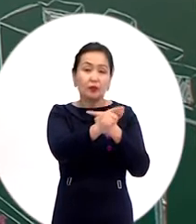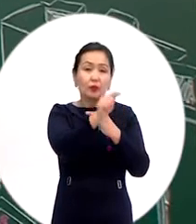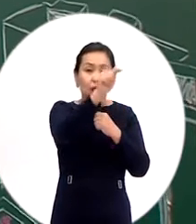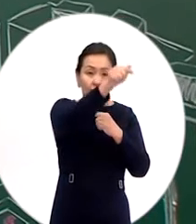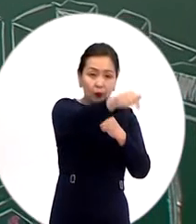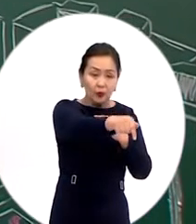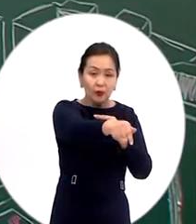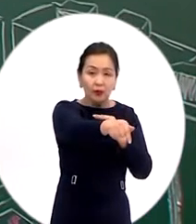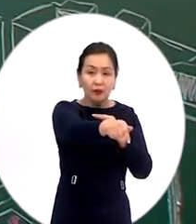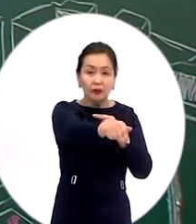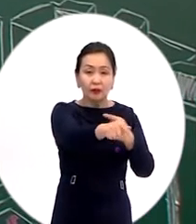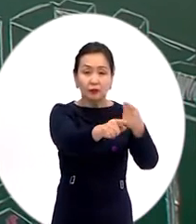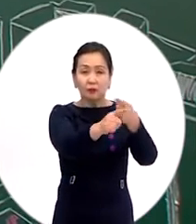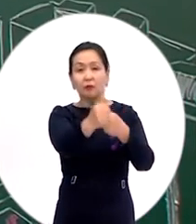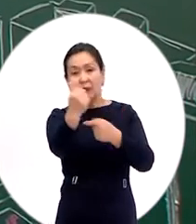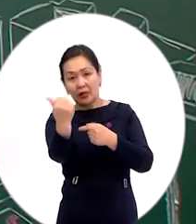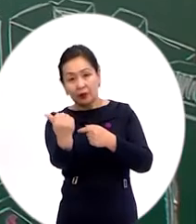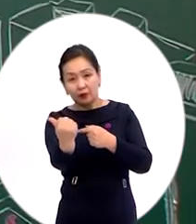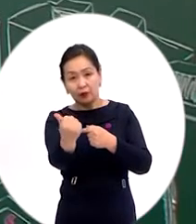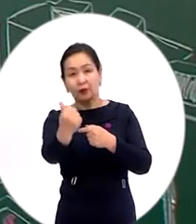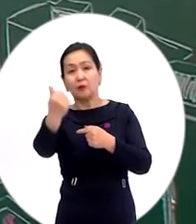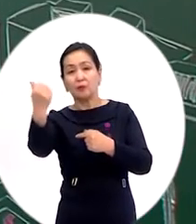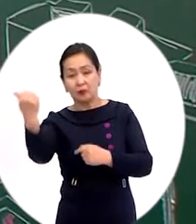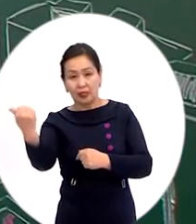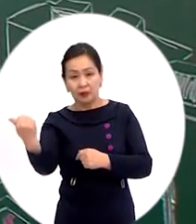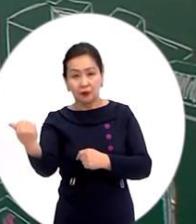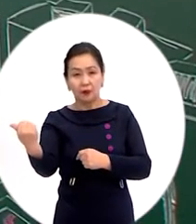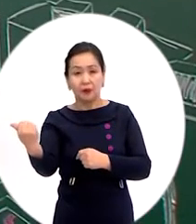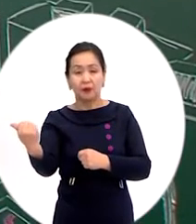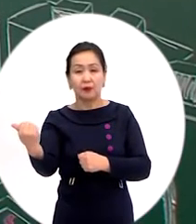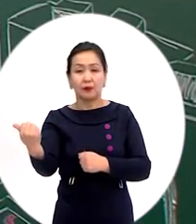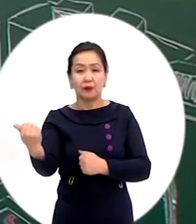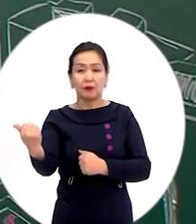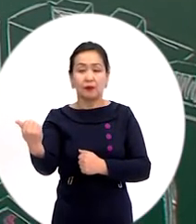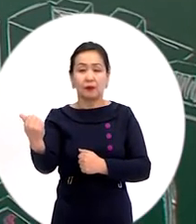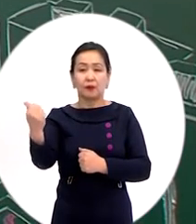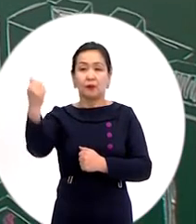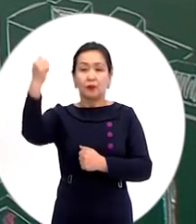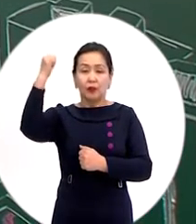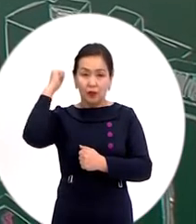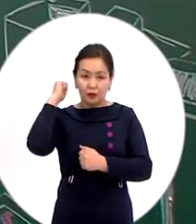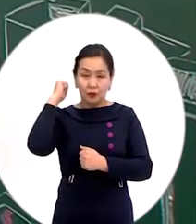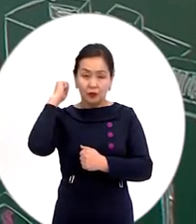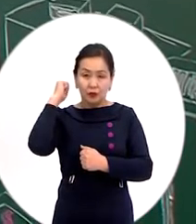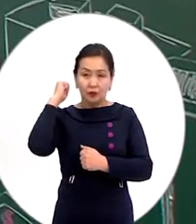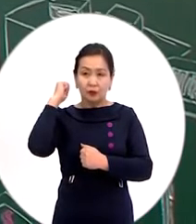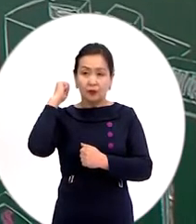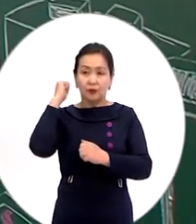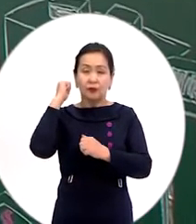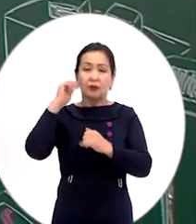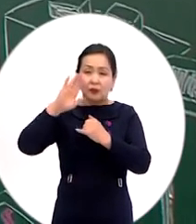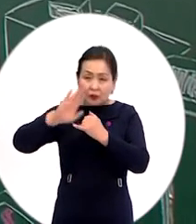Дараа нь өр зүг рүү, баруун зүг рүү, дахиад баруун зүг рүү, хойд зүг